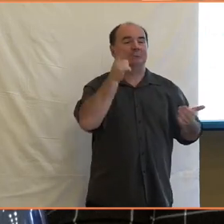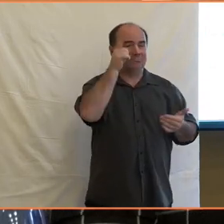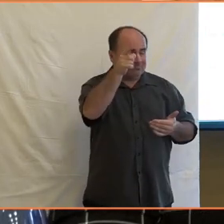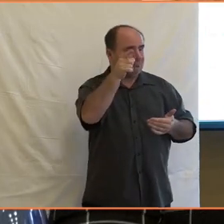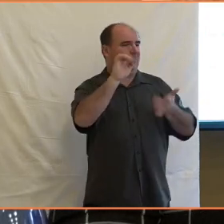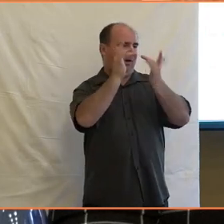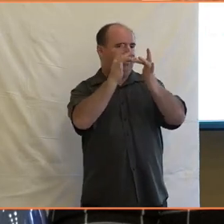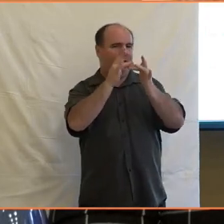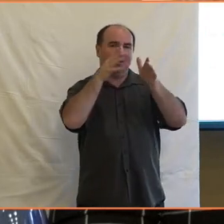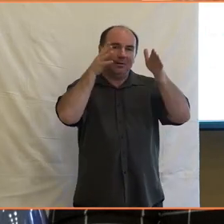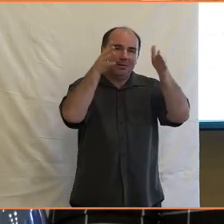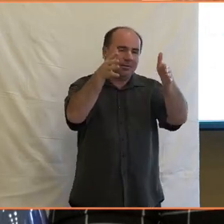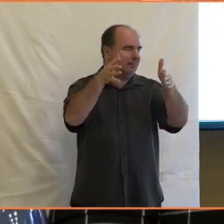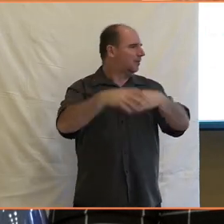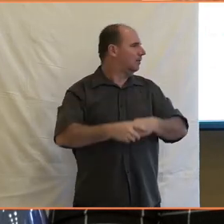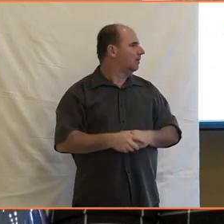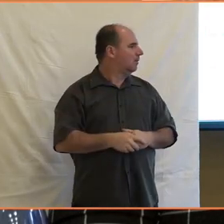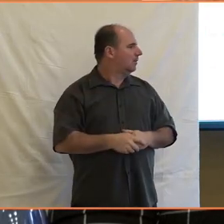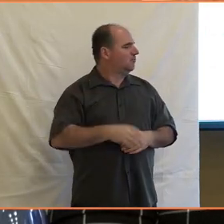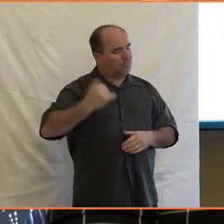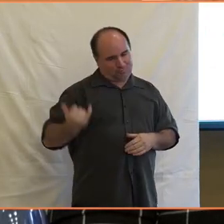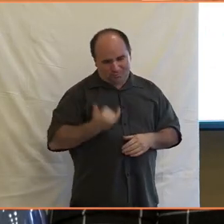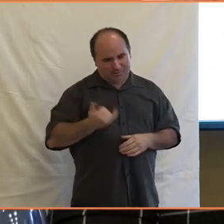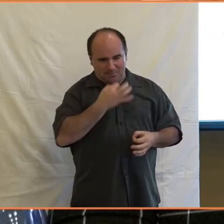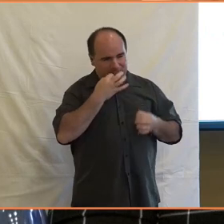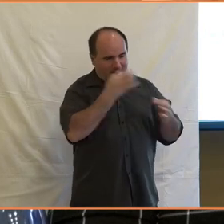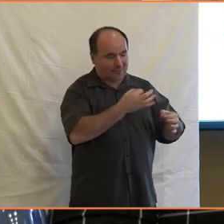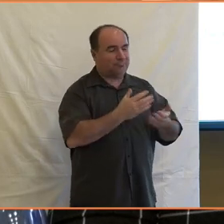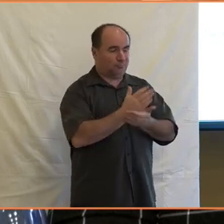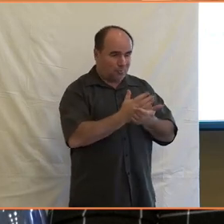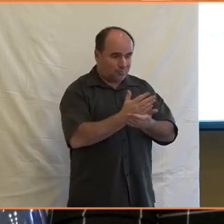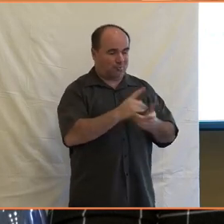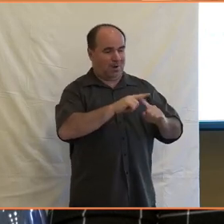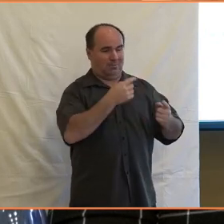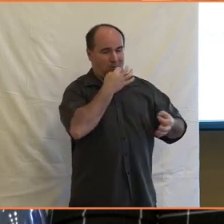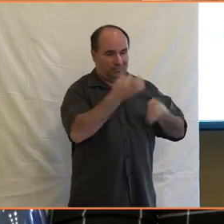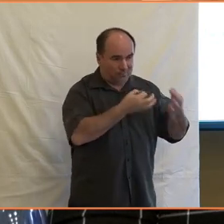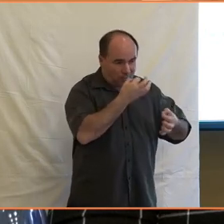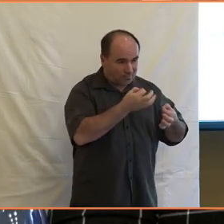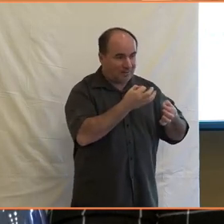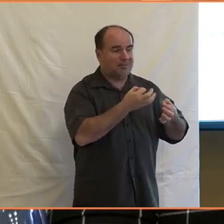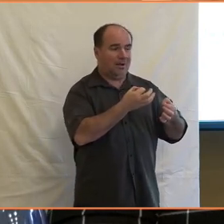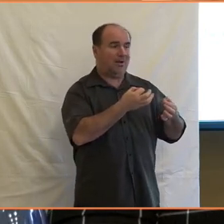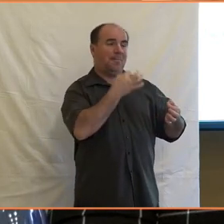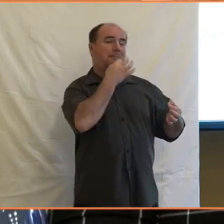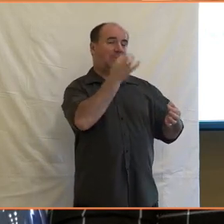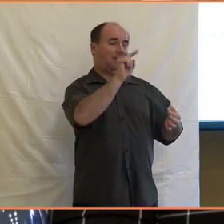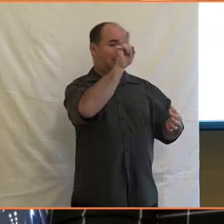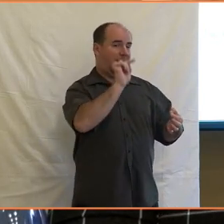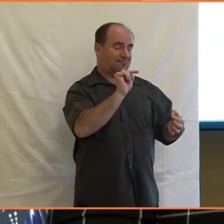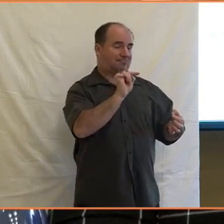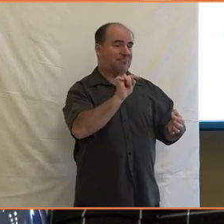my se musíme bavit u každé vlastně ty služby nebo informace, kterou bychom se zabývali, do jaké míry ta společnost uzavírá